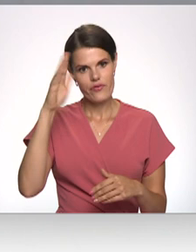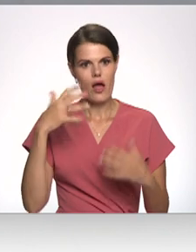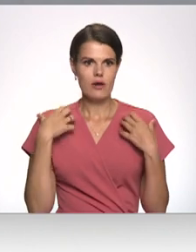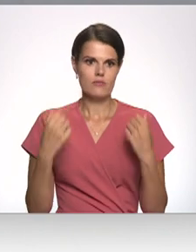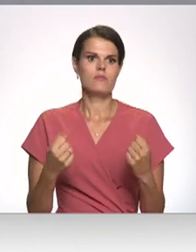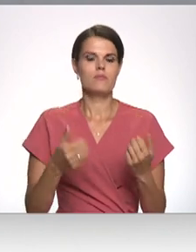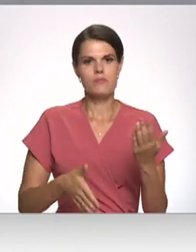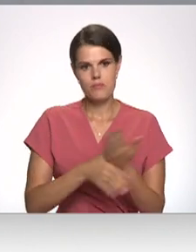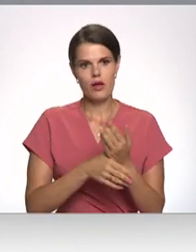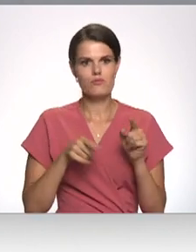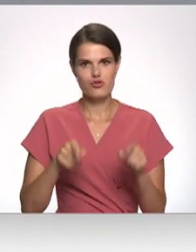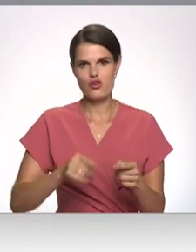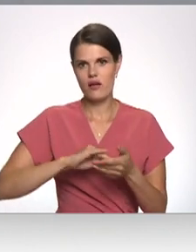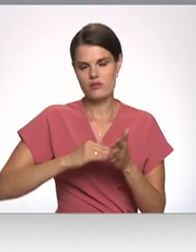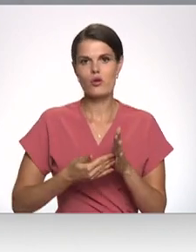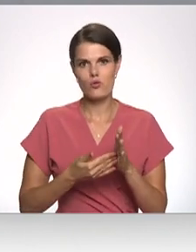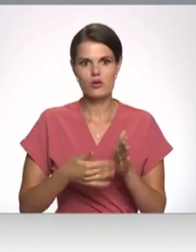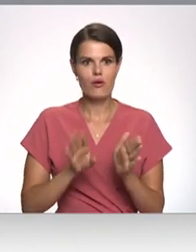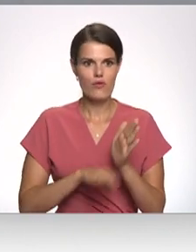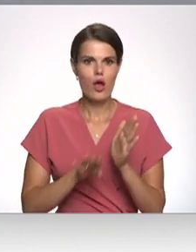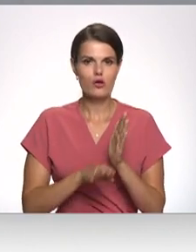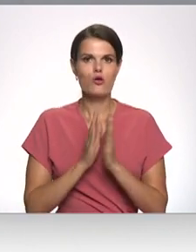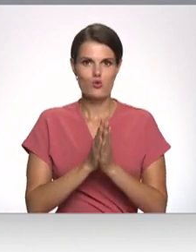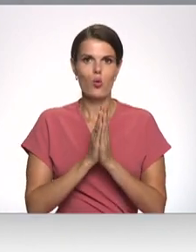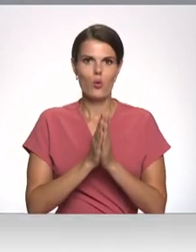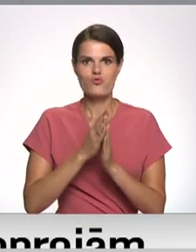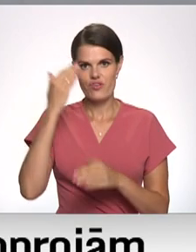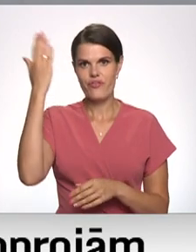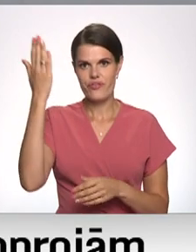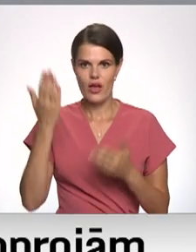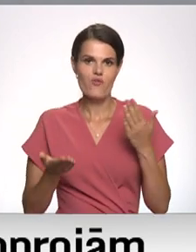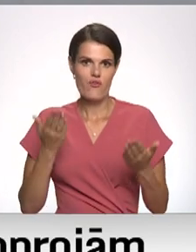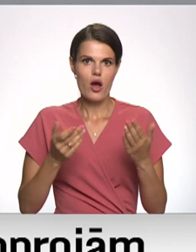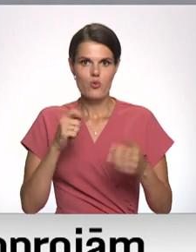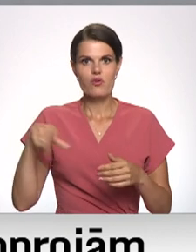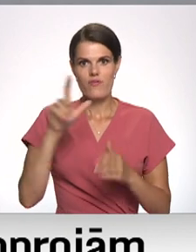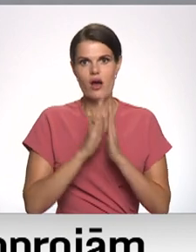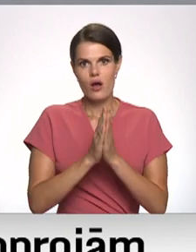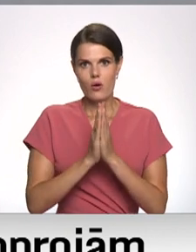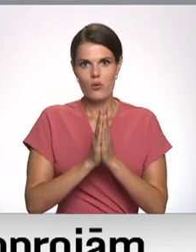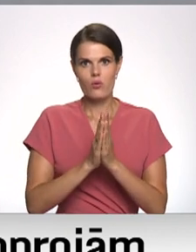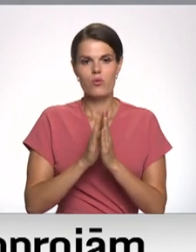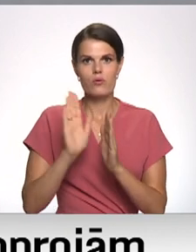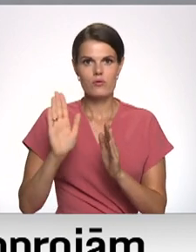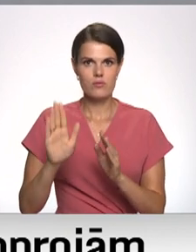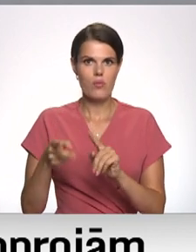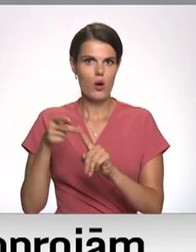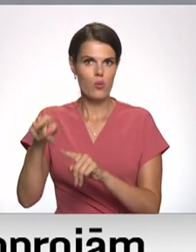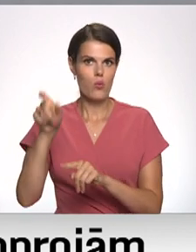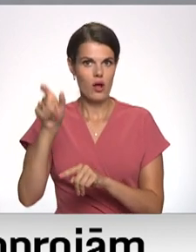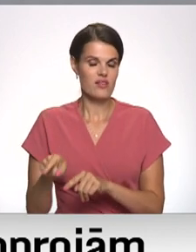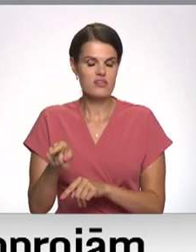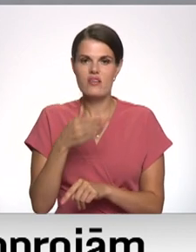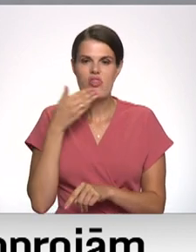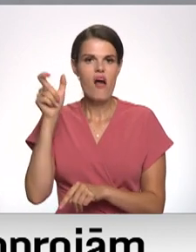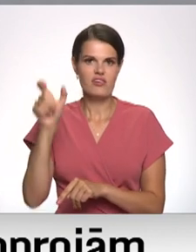viņam atlabt šī situācijā. Vienkārši lūdzot Dievu. Varbūt vairāk lūdzot par to otru, kuru par cilvēku nevar nosaukt,